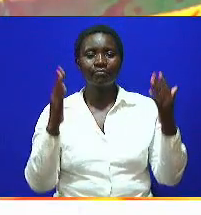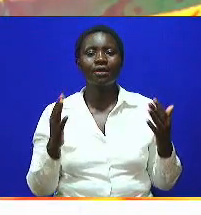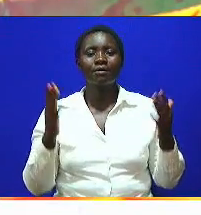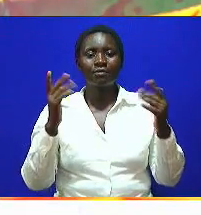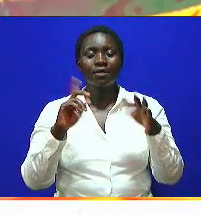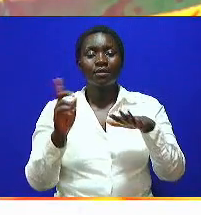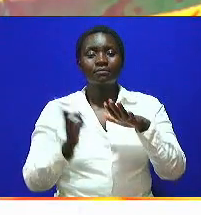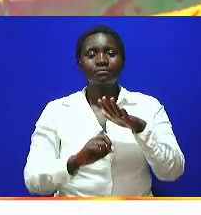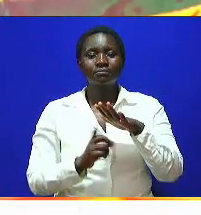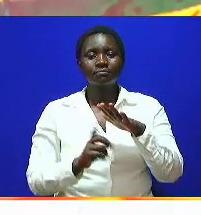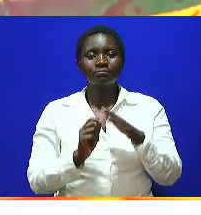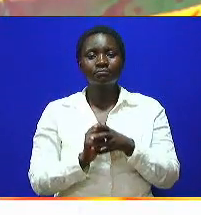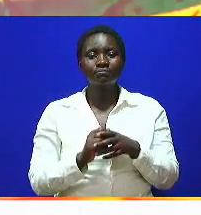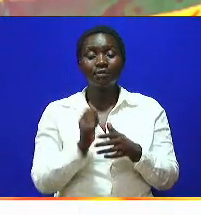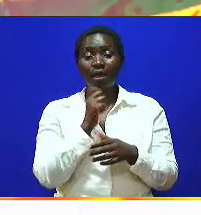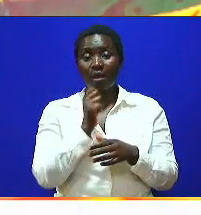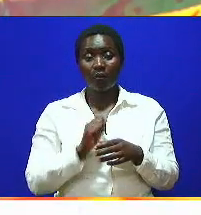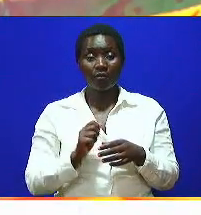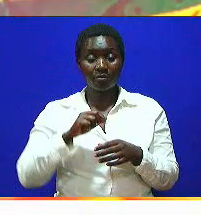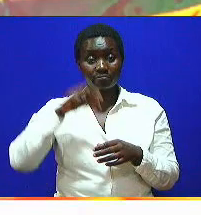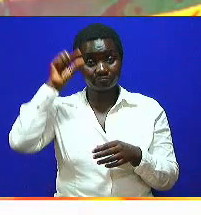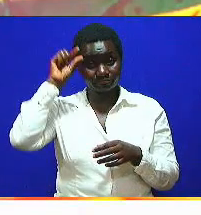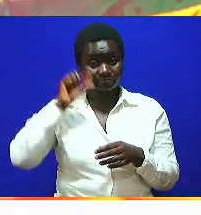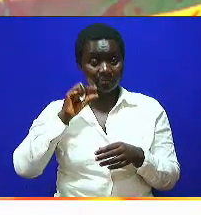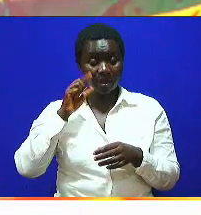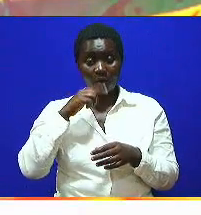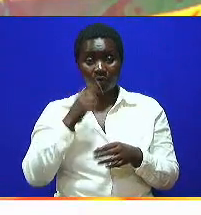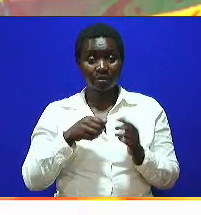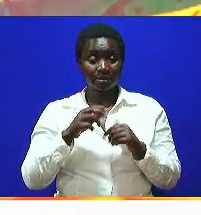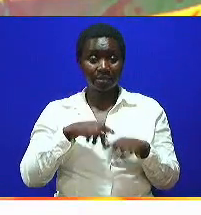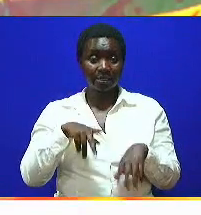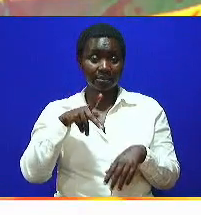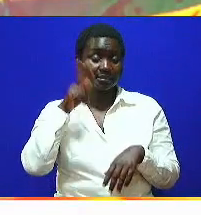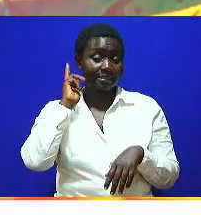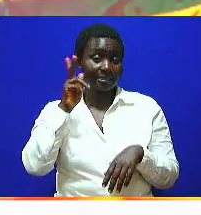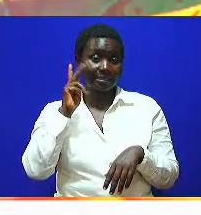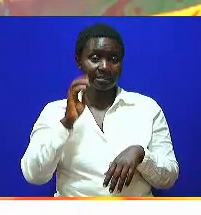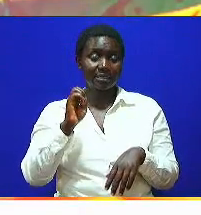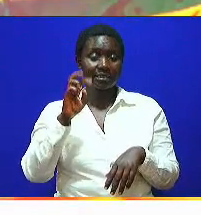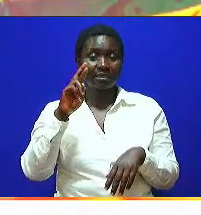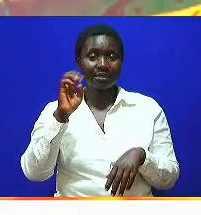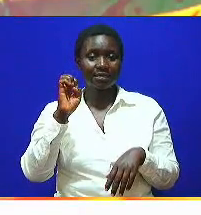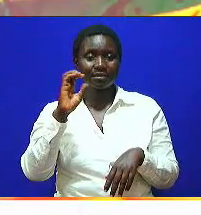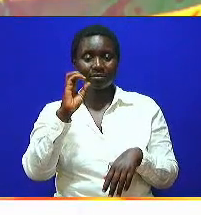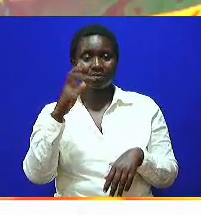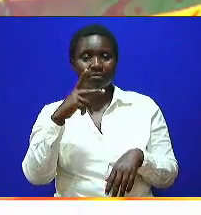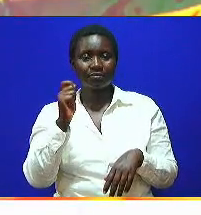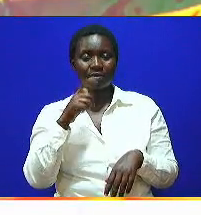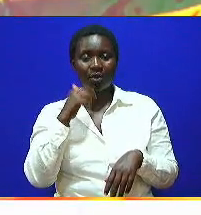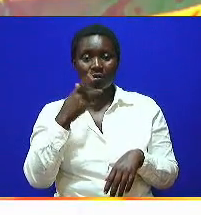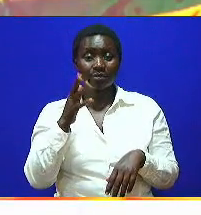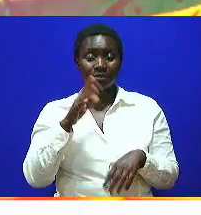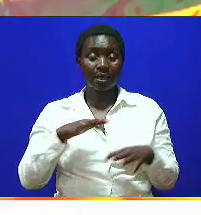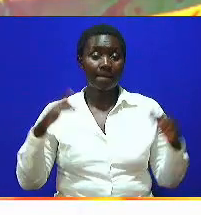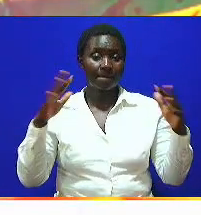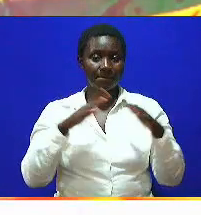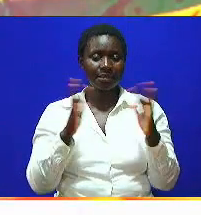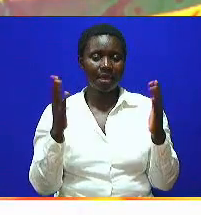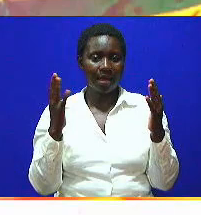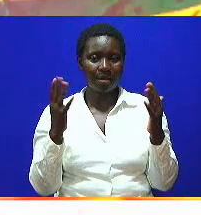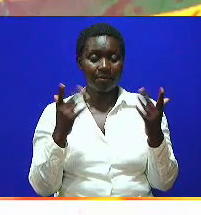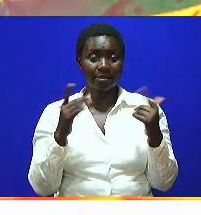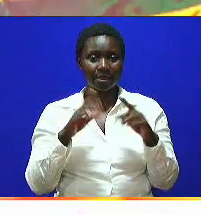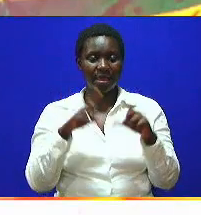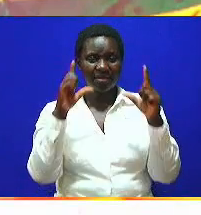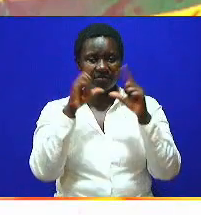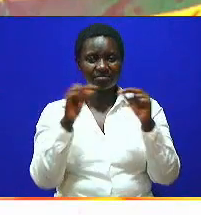waziri woge kuro jenda ama ngana jenda se county ya Kisii Eric Mayenda kati ya bwata ndibande bekera na somo jigoyo ngane nega